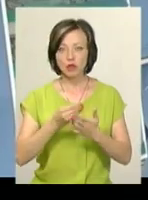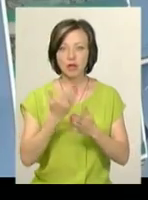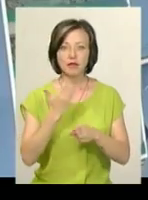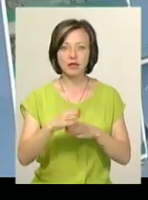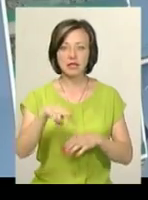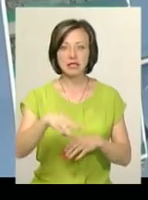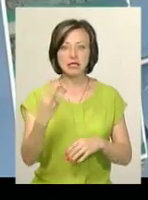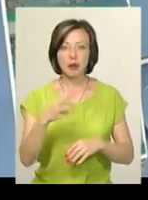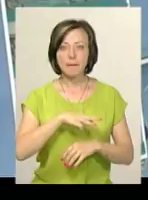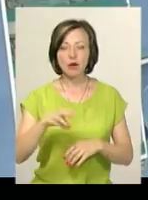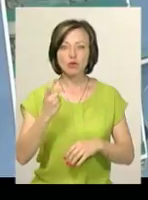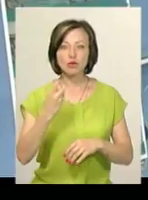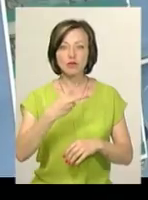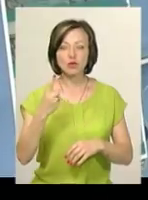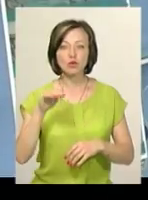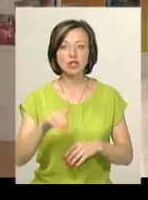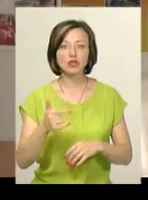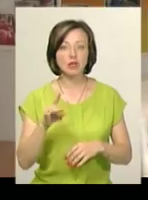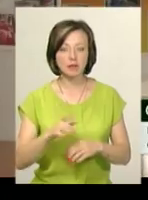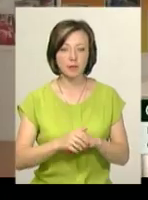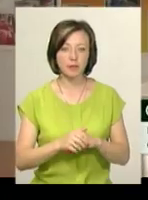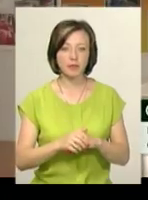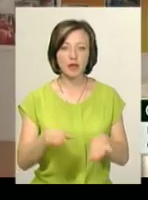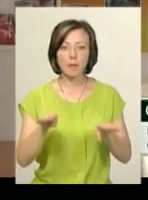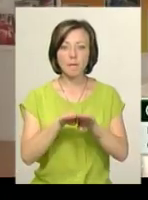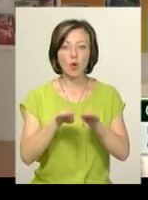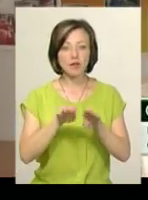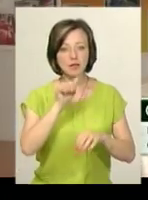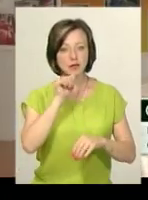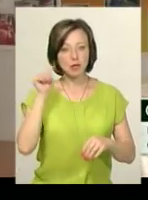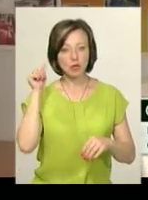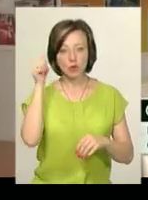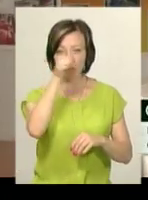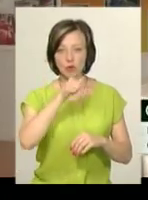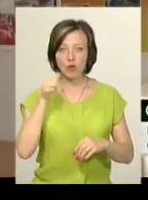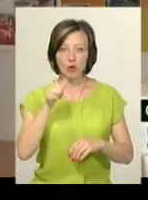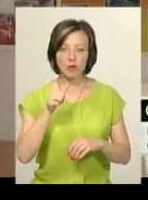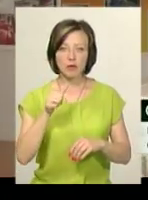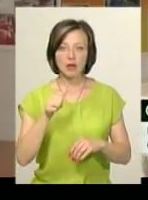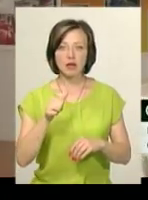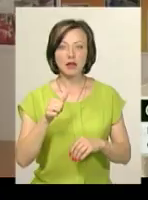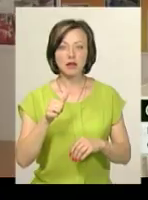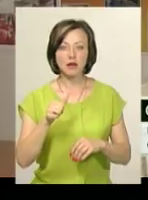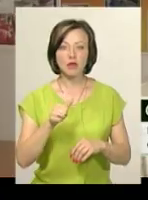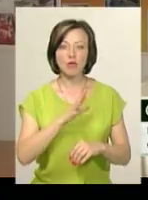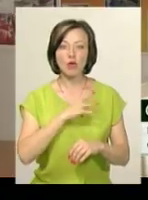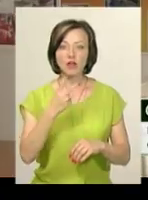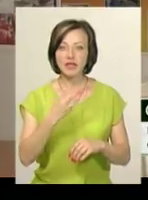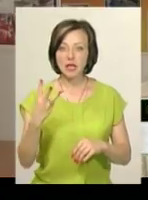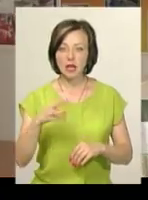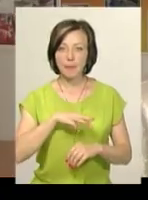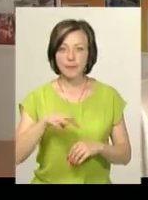виділили 33 мільйони 121 тисячу гривень. Якщо порівняти з минулим роком, коли було на 17 рік у нас виділено 23 мільйони,